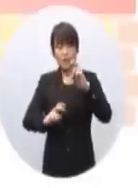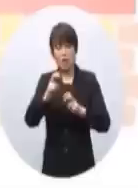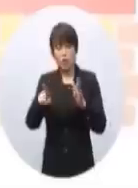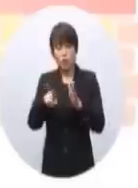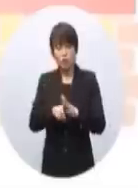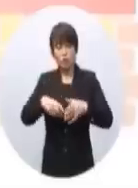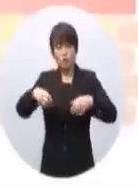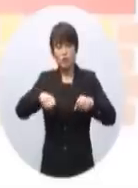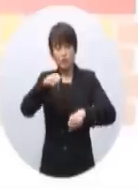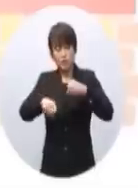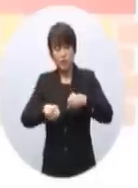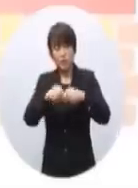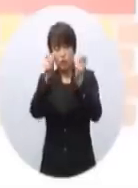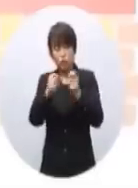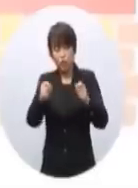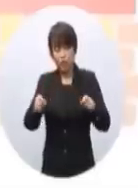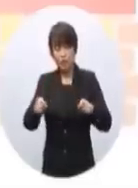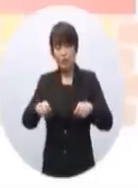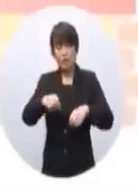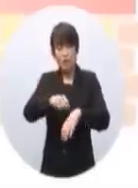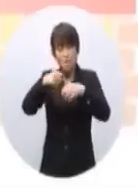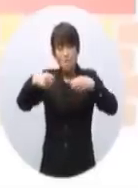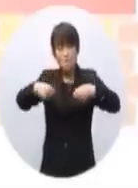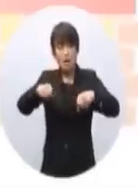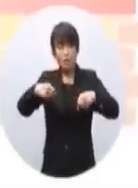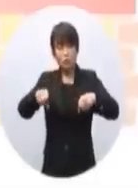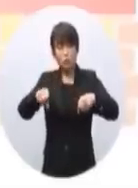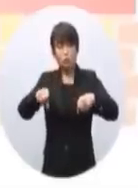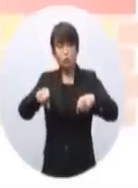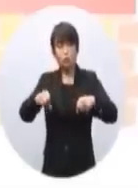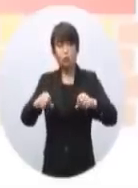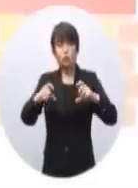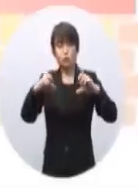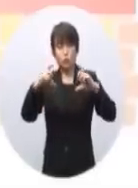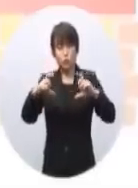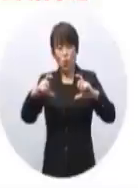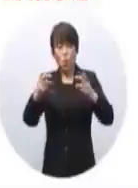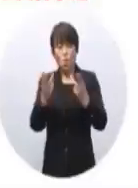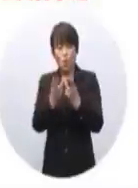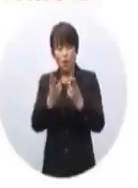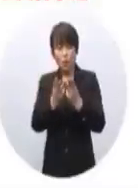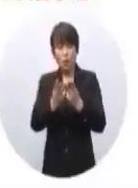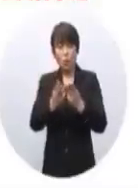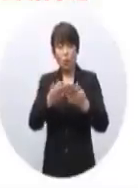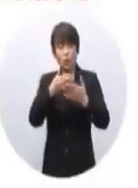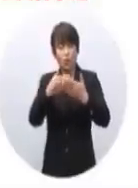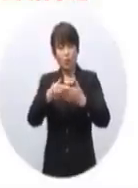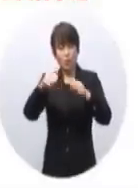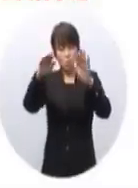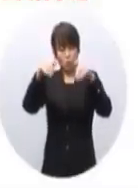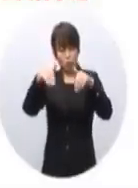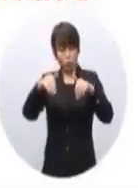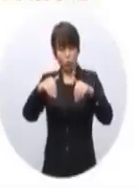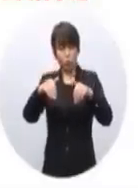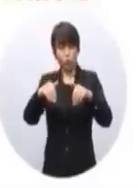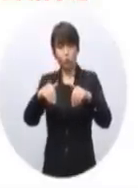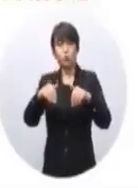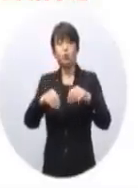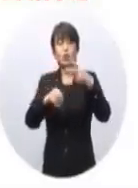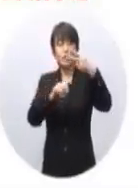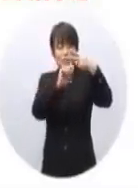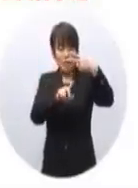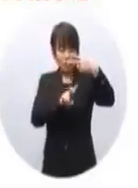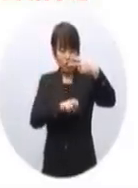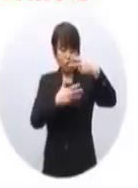る原付バイクのご当地ナンバープレートのデザインを募集します。募集期間は